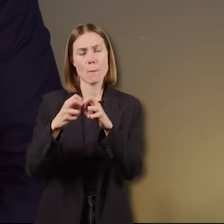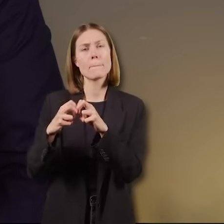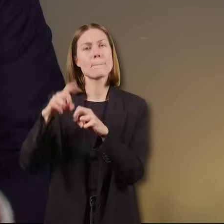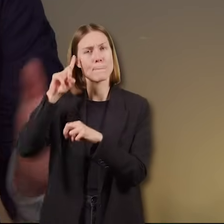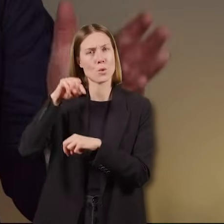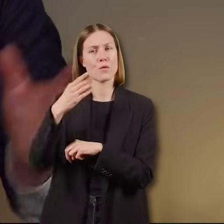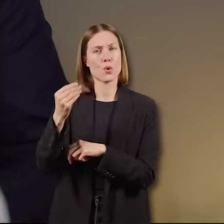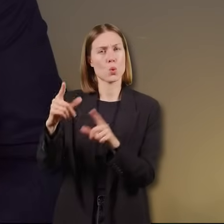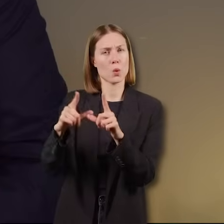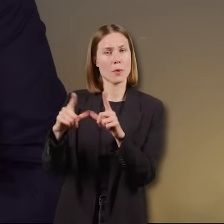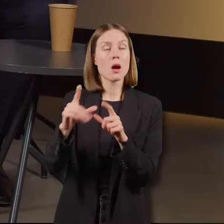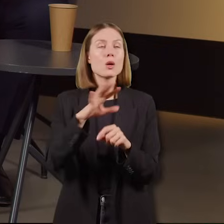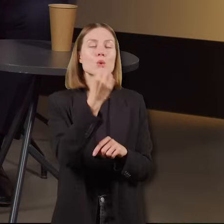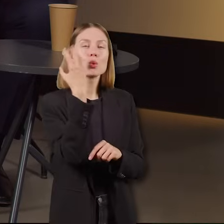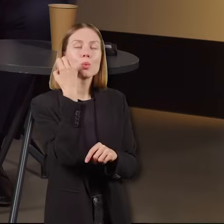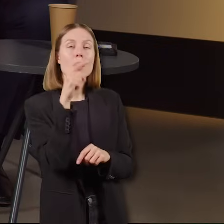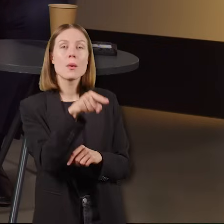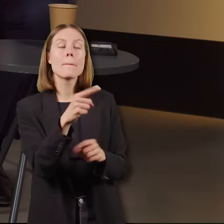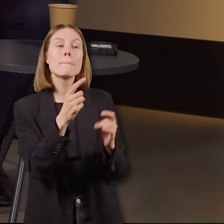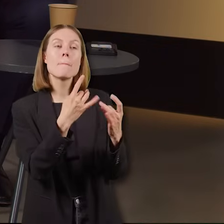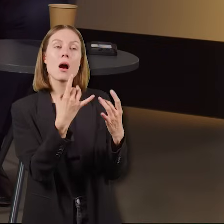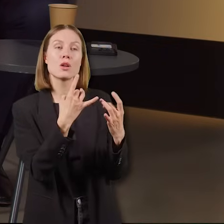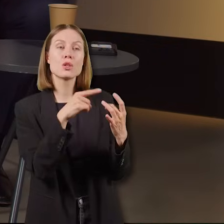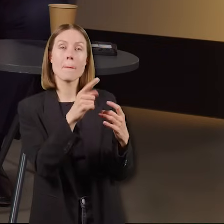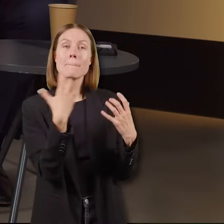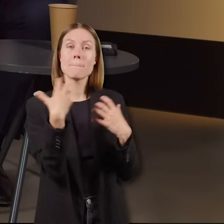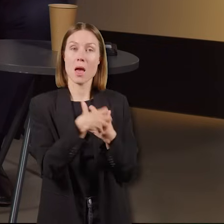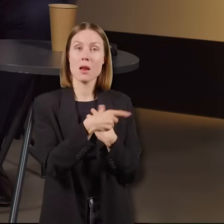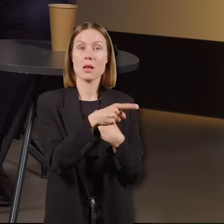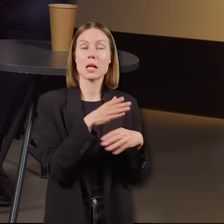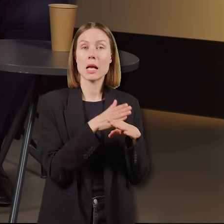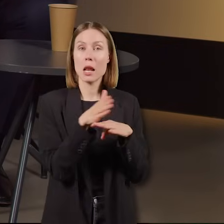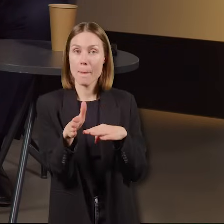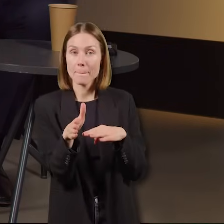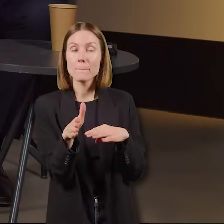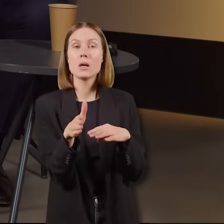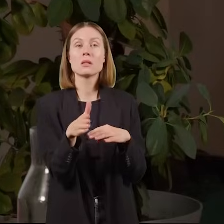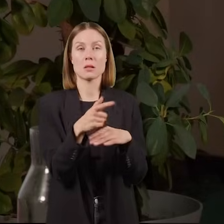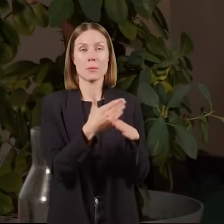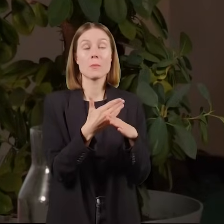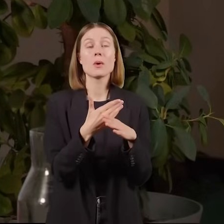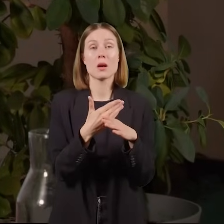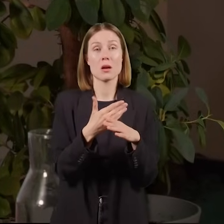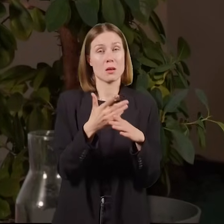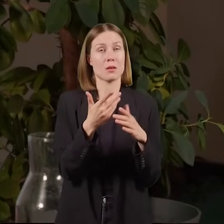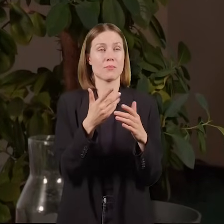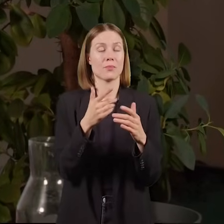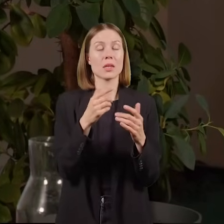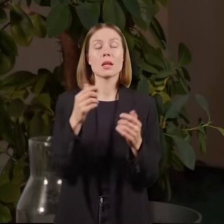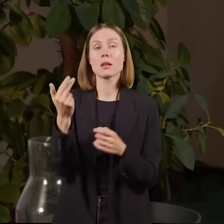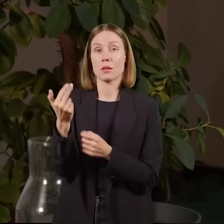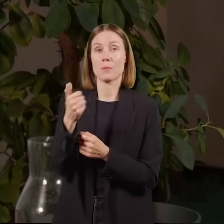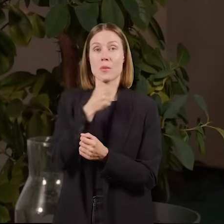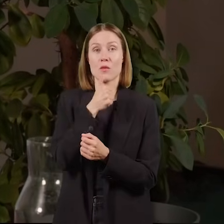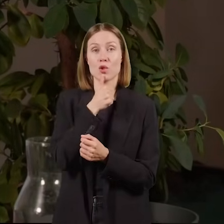su Ukmergės. Supratau, bet jūs paaiškinot, kad merai čia kiek kreipiasi, tiek, sakykime, Seimo darys ir padeda ginti tos interesus. Jeigu, pavyzdžiui,